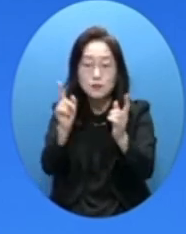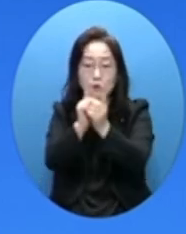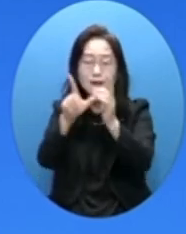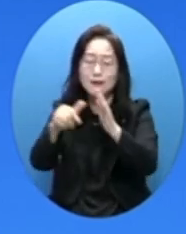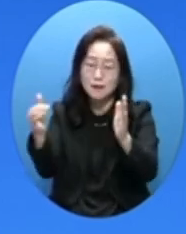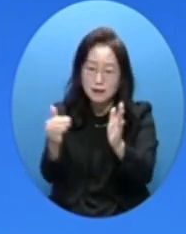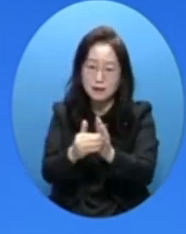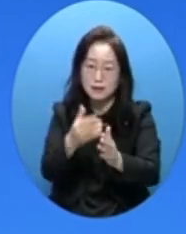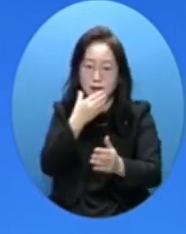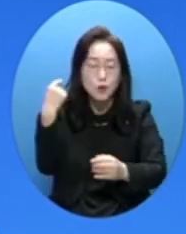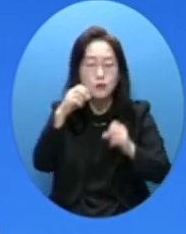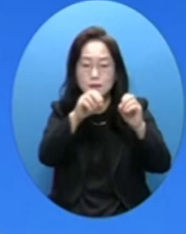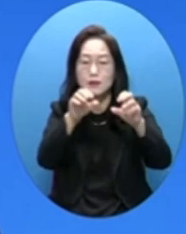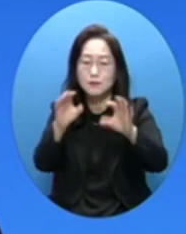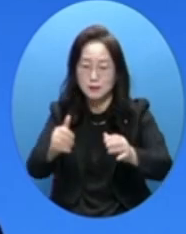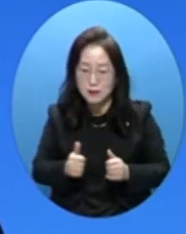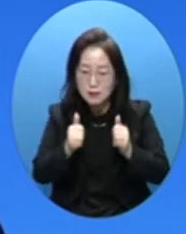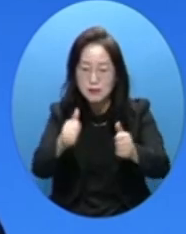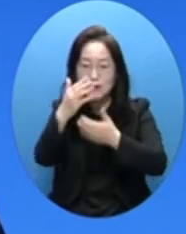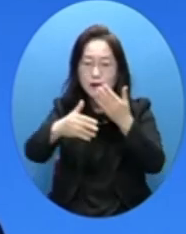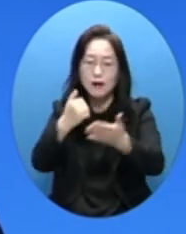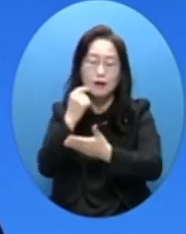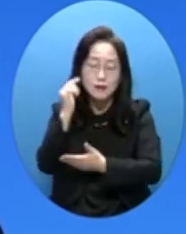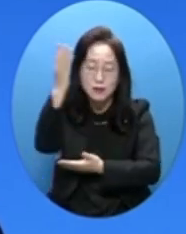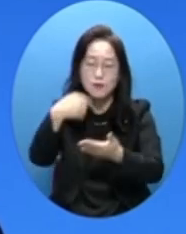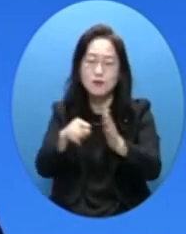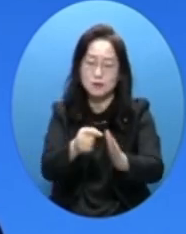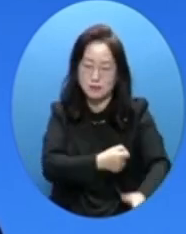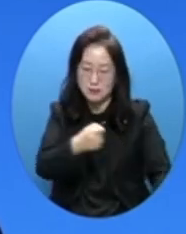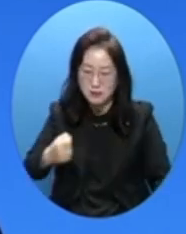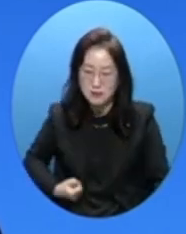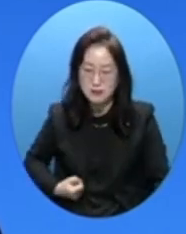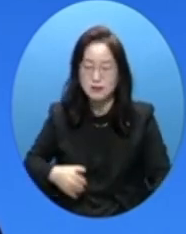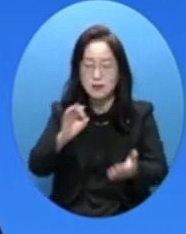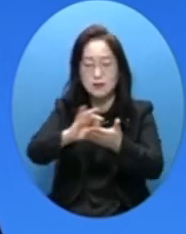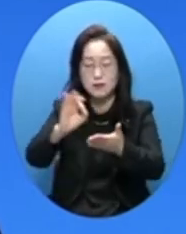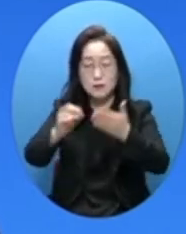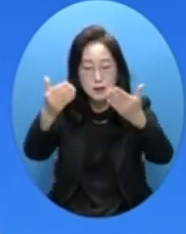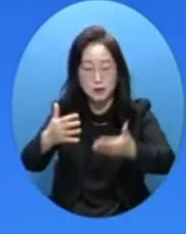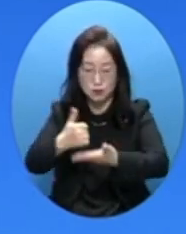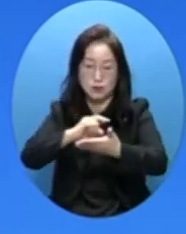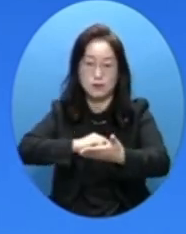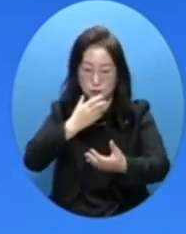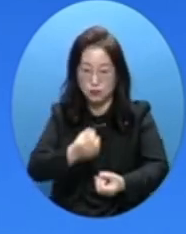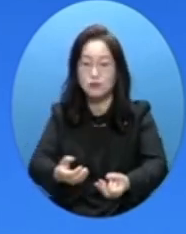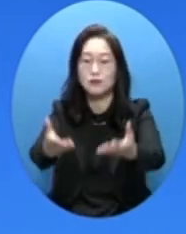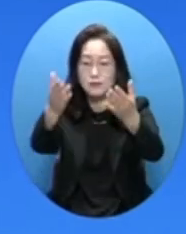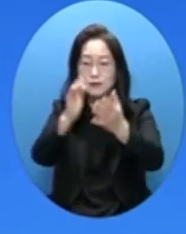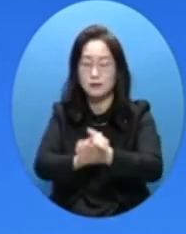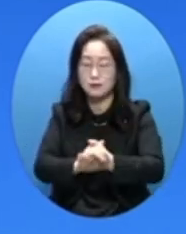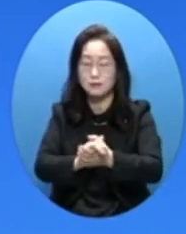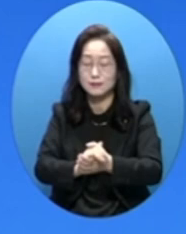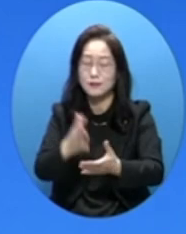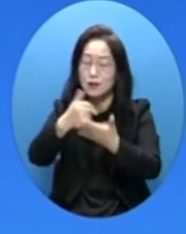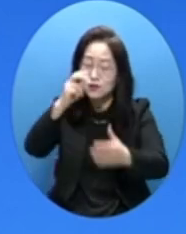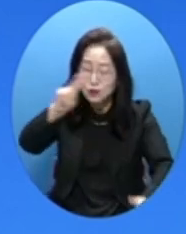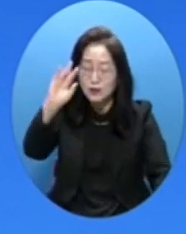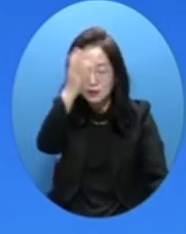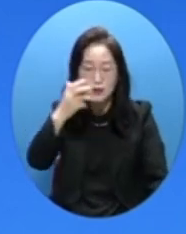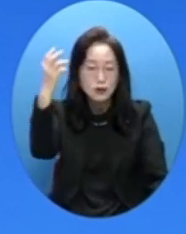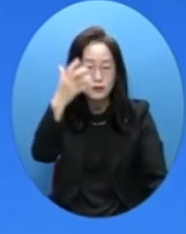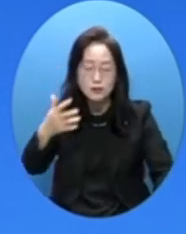복음을 힘써 전하며 하나님의 영광에 헌신하며 쓰임받는 여러분 모두 되기를 주님으로 축원합니다. 주여 우리를 성령으로 충만케